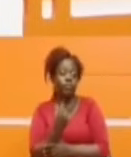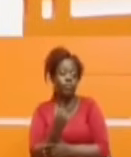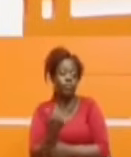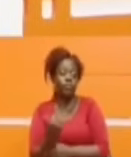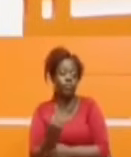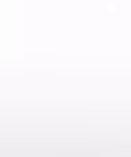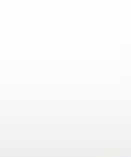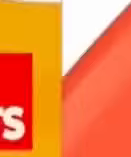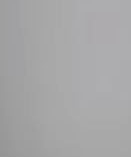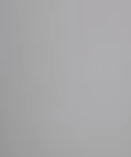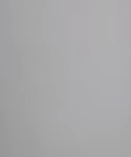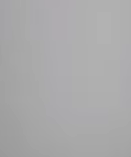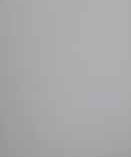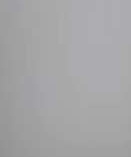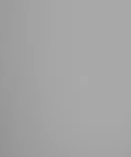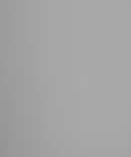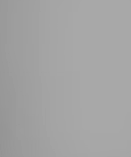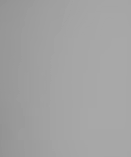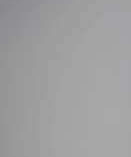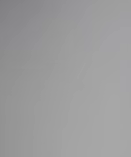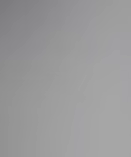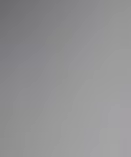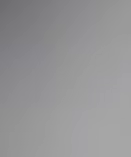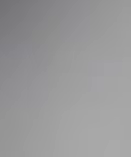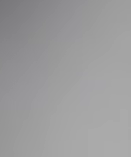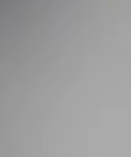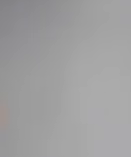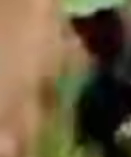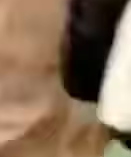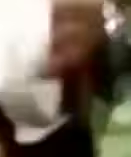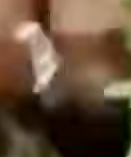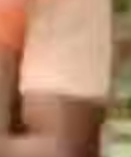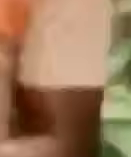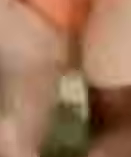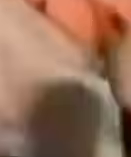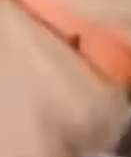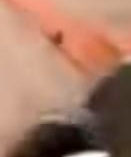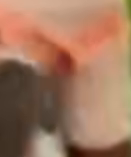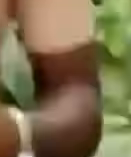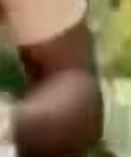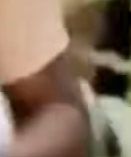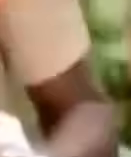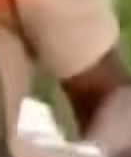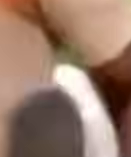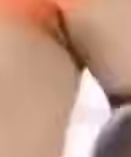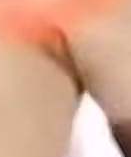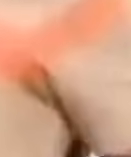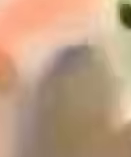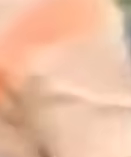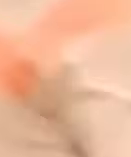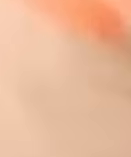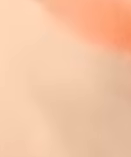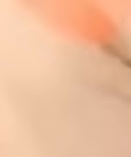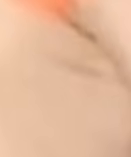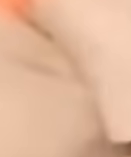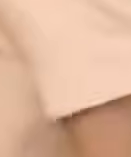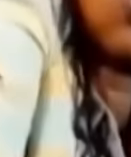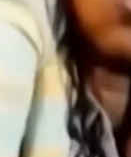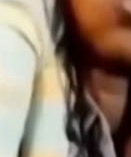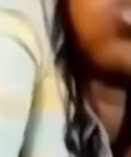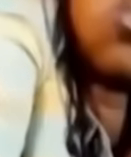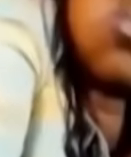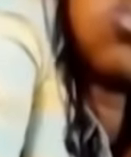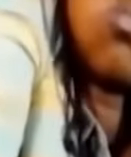gw'olunaku olwaleero. Shubirabe wabwe bw'omusajja teri gw'owa kitiibwa. Ssente z'okweyimirira Kazannyirizi Maulana